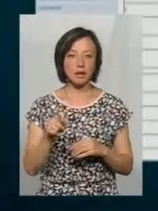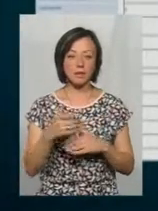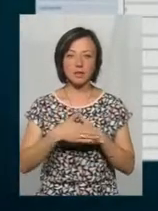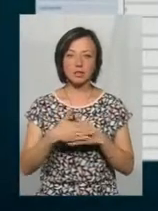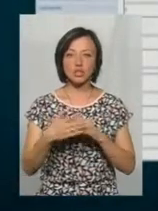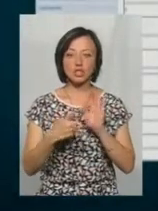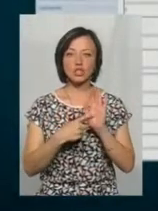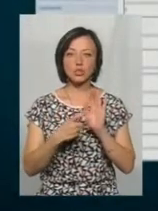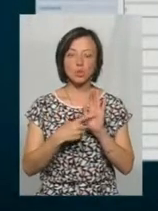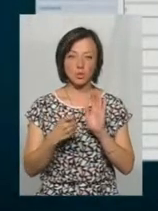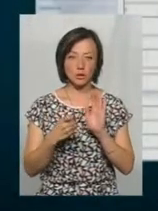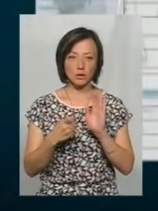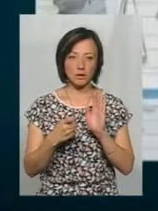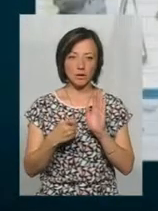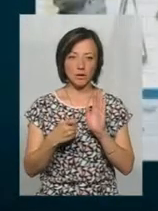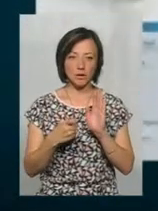близько 600